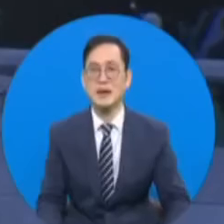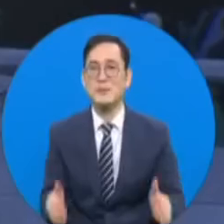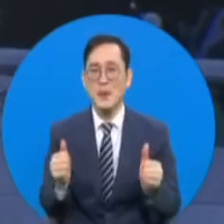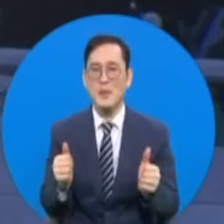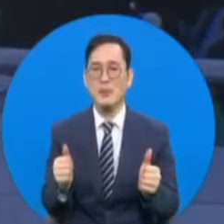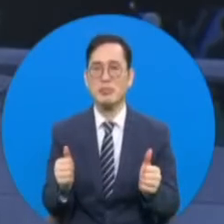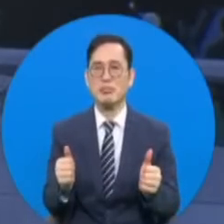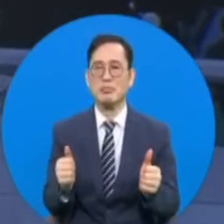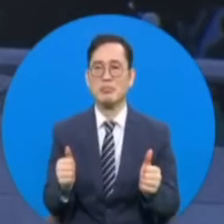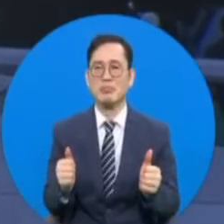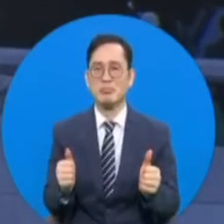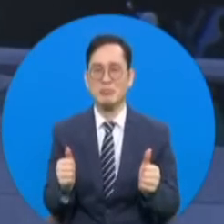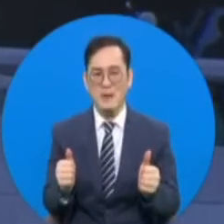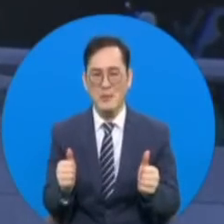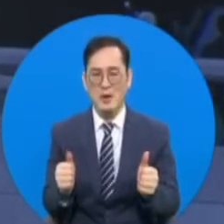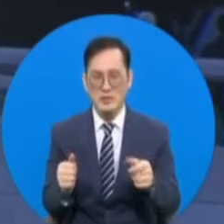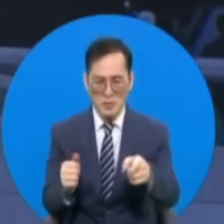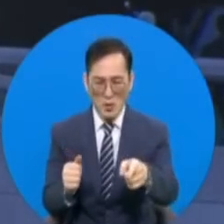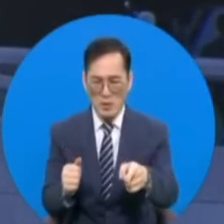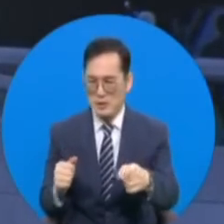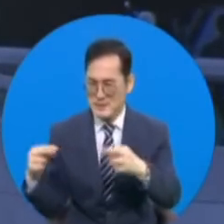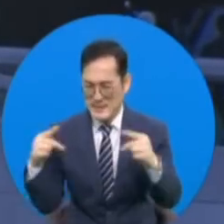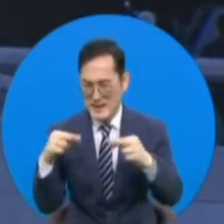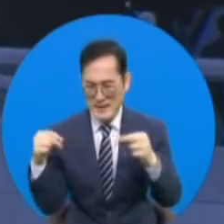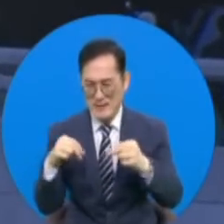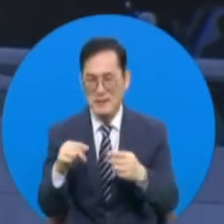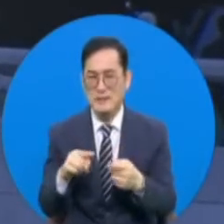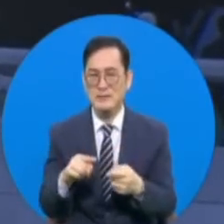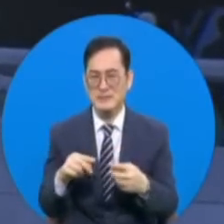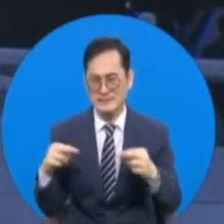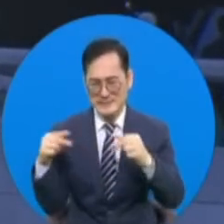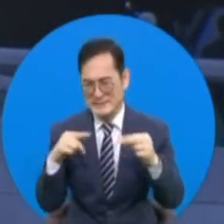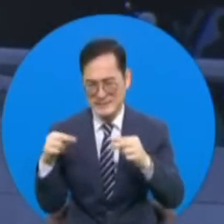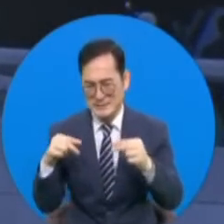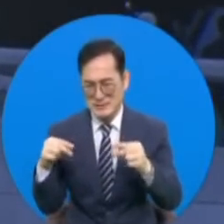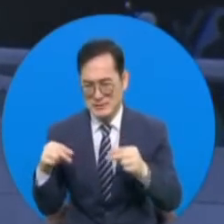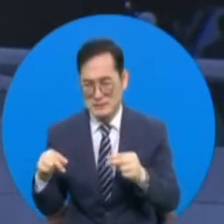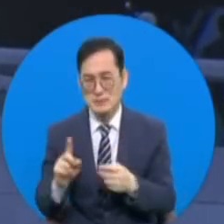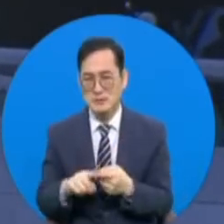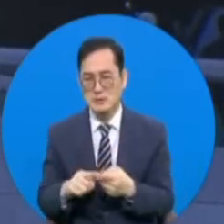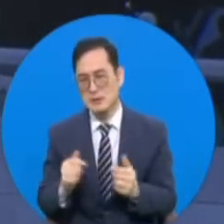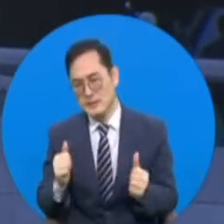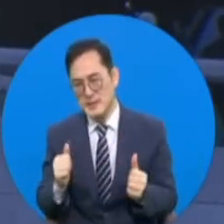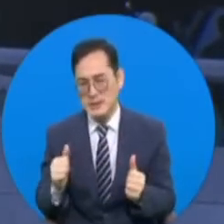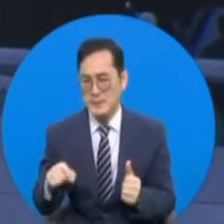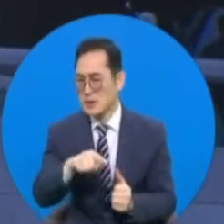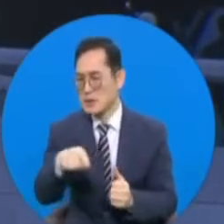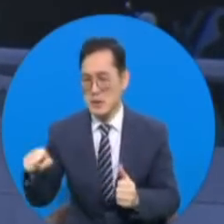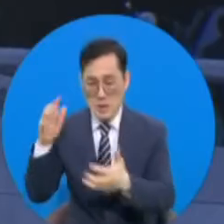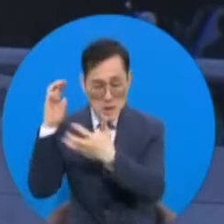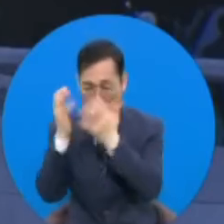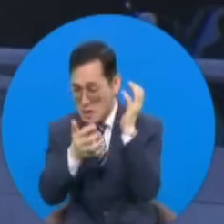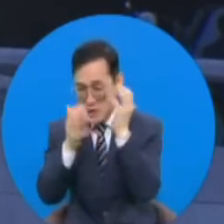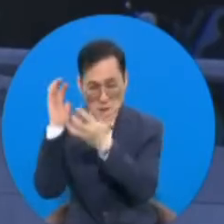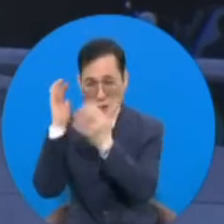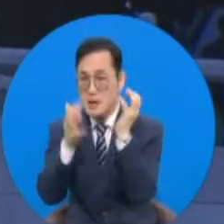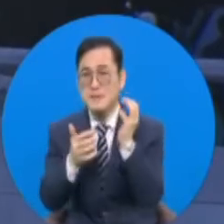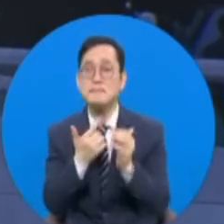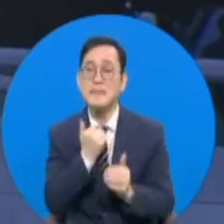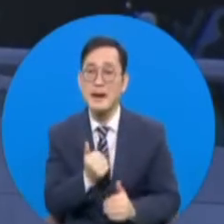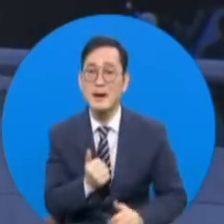법원이 또 가처분을 인용해 가지고 했다가 결국 이제 진기가 됐는데 그 난리를 겪은 국민의